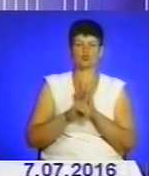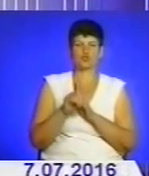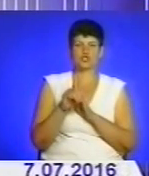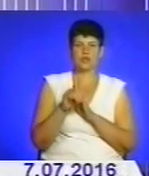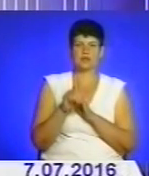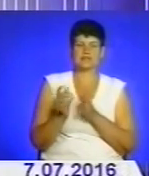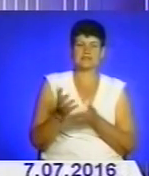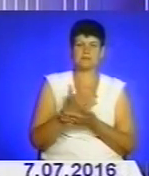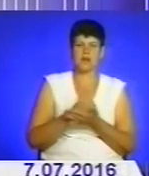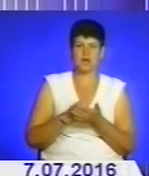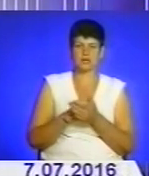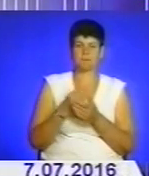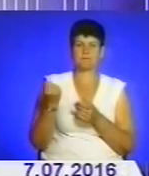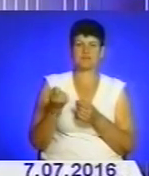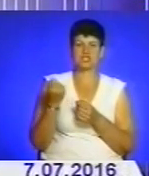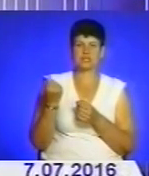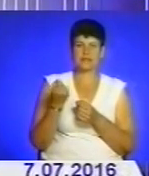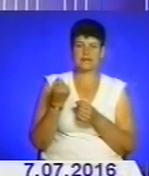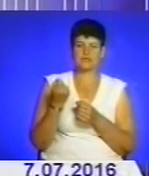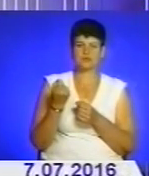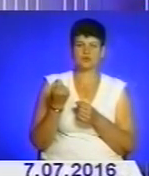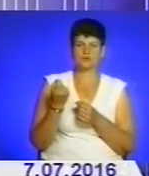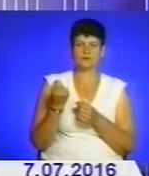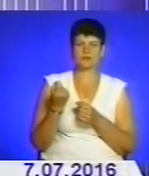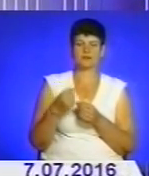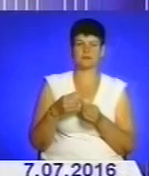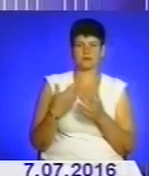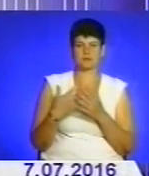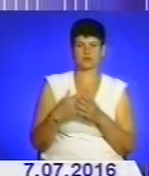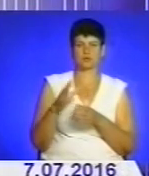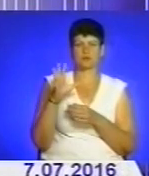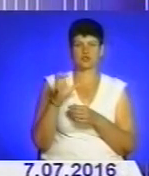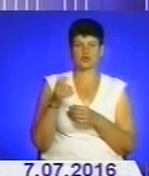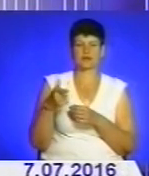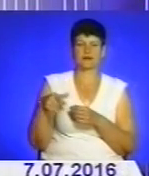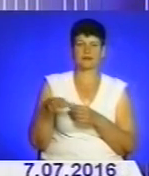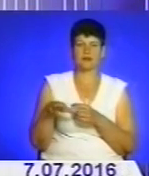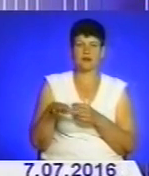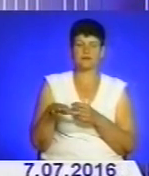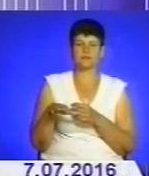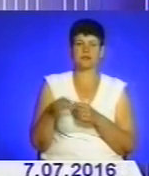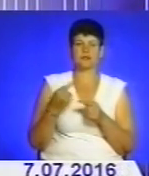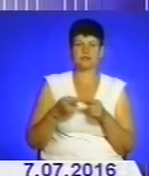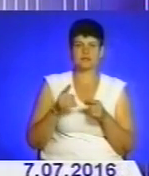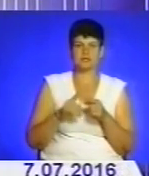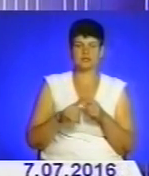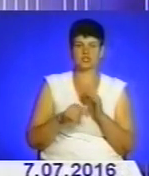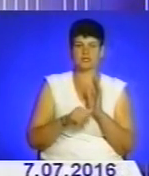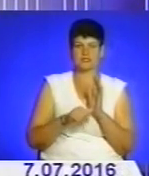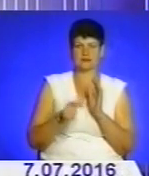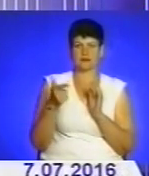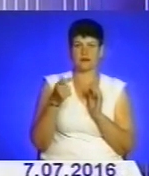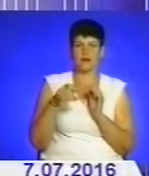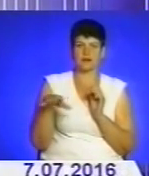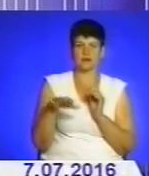почав збирати пшеницю. Впору площі приблизно 10 гектарів 500, середня врожайність стала 55-64 гектарна в